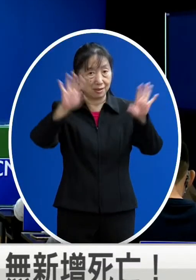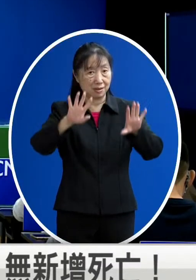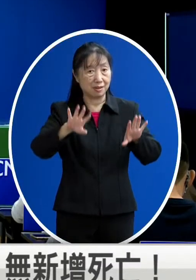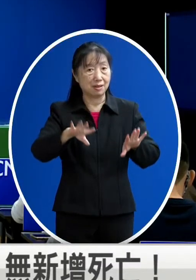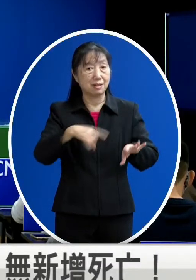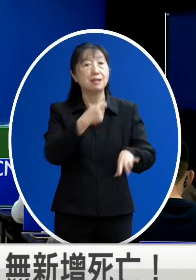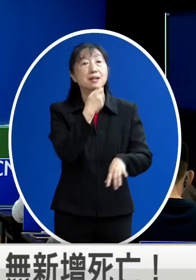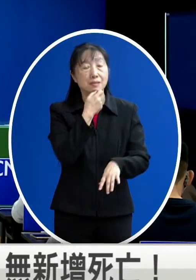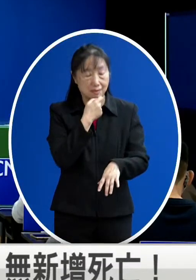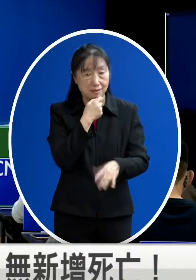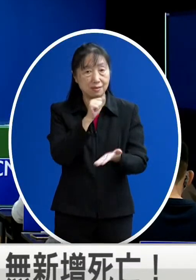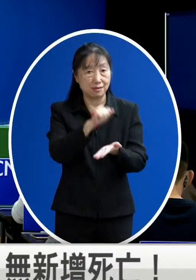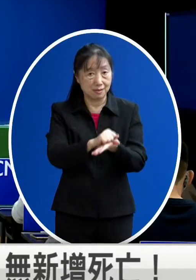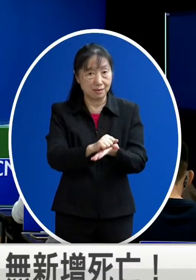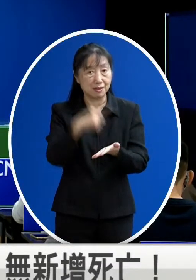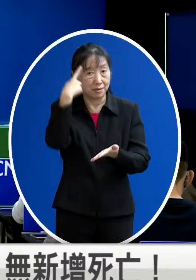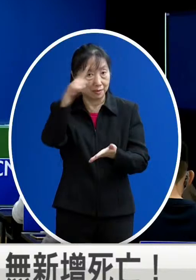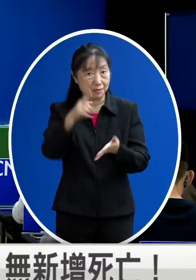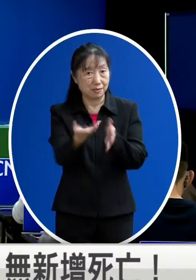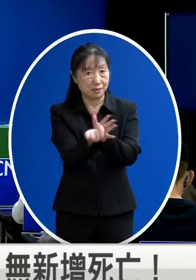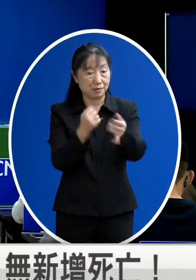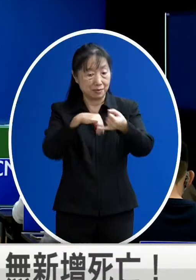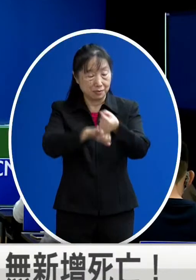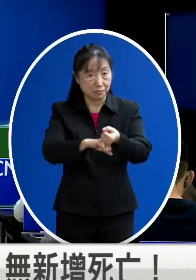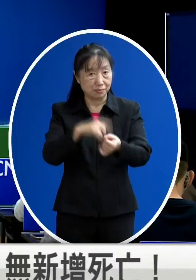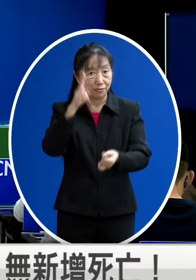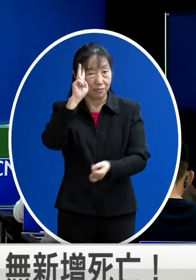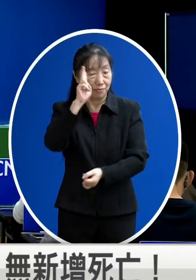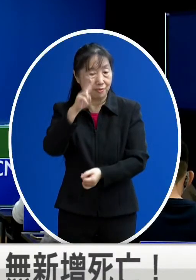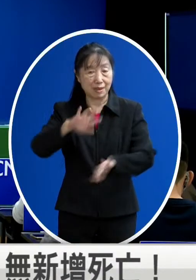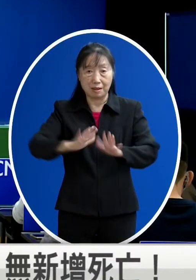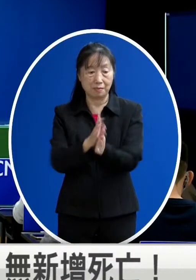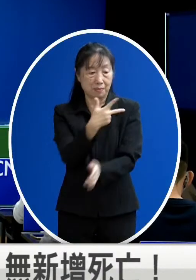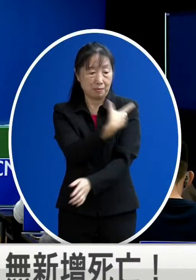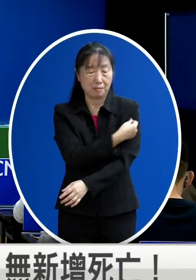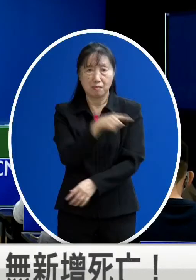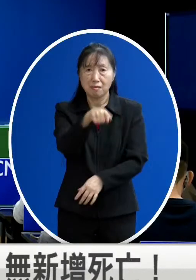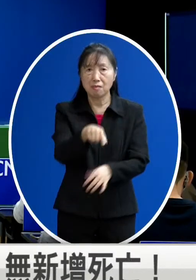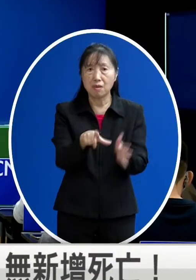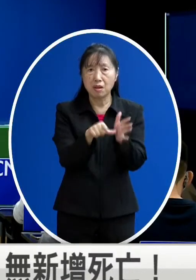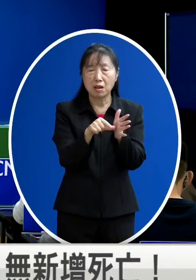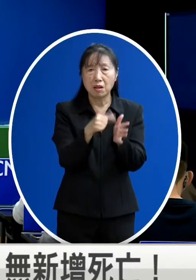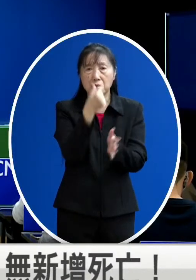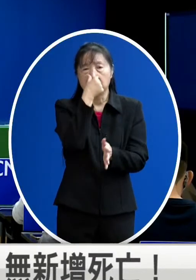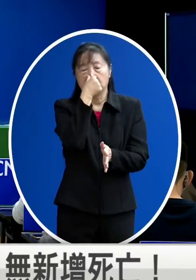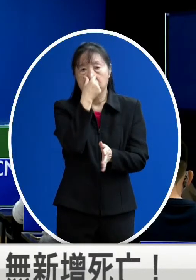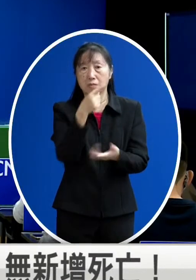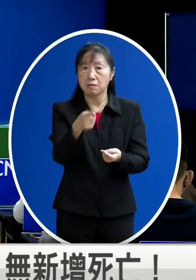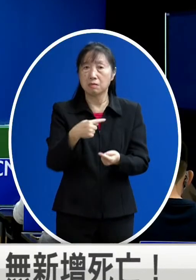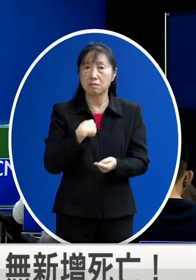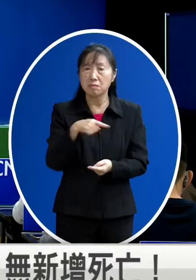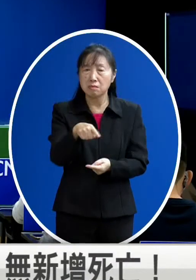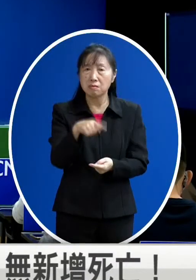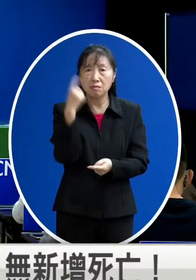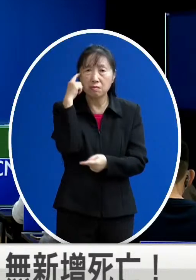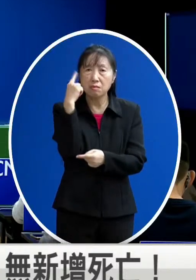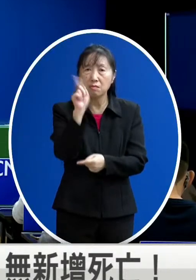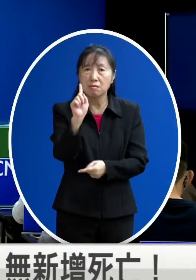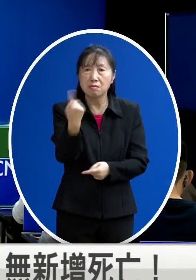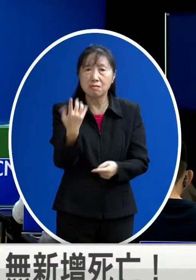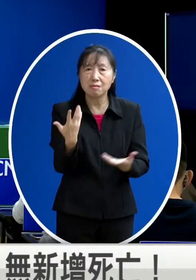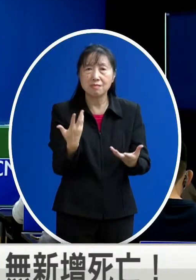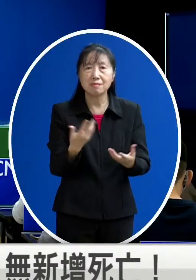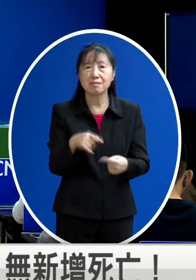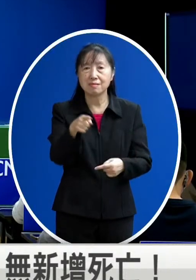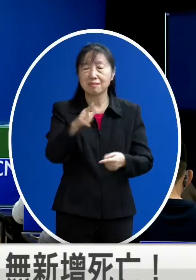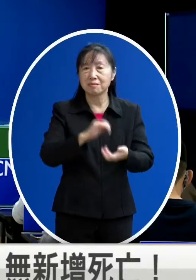天今天开登记，明天预约，后天打，这个这么急促的时间，可能我们主要的考量是什么？那这